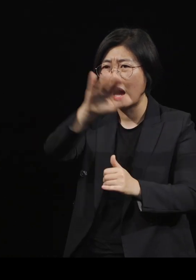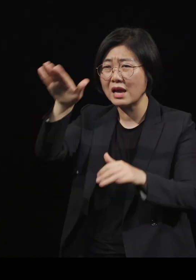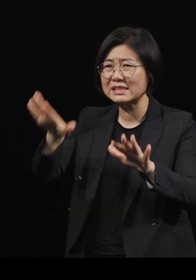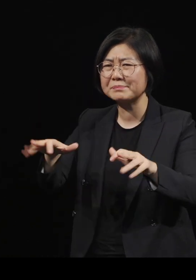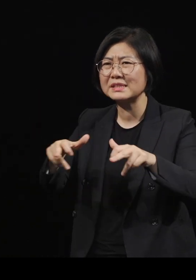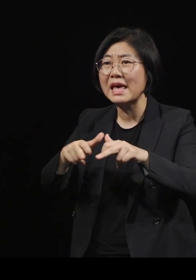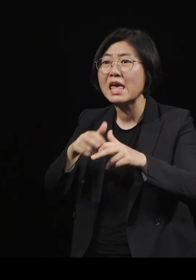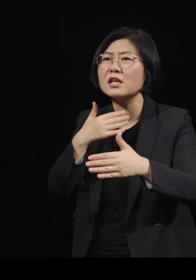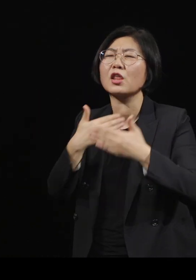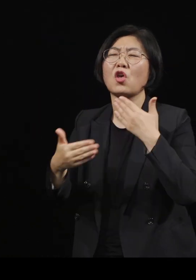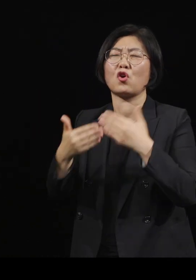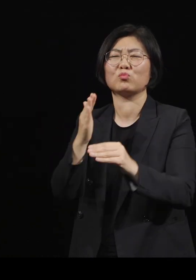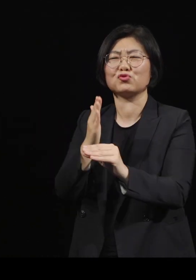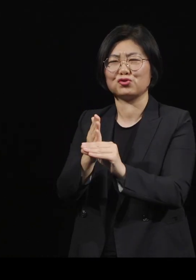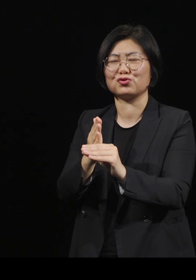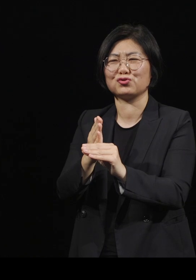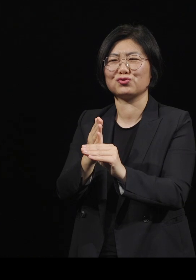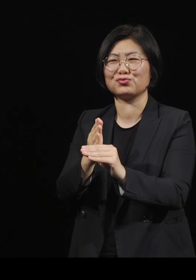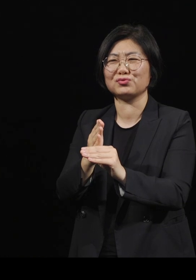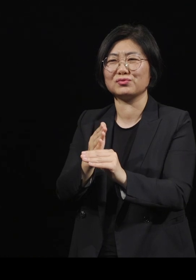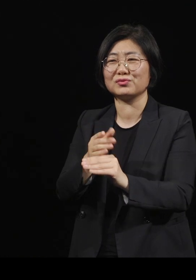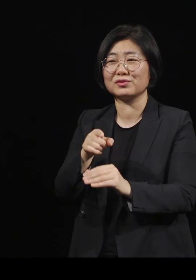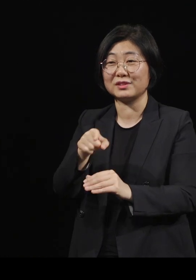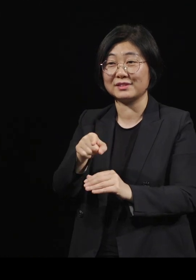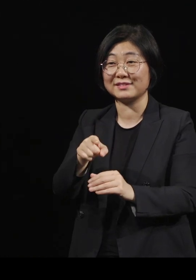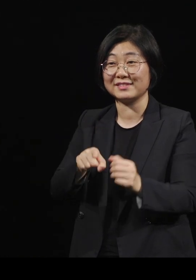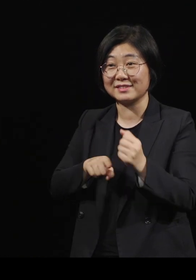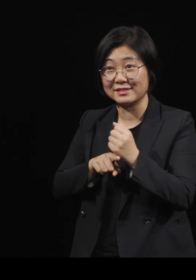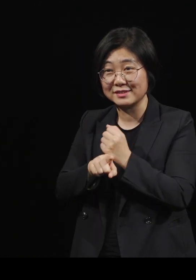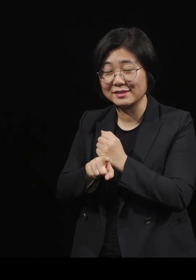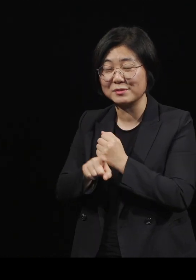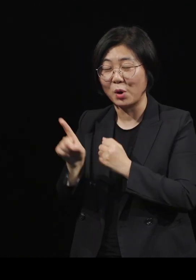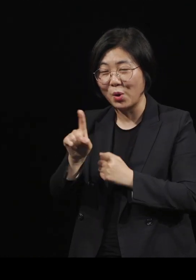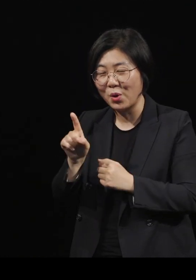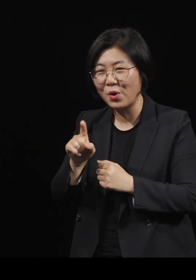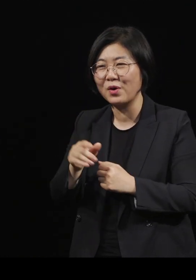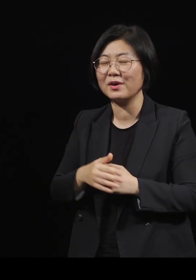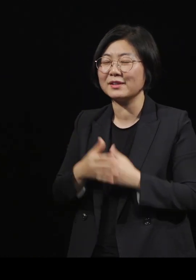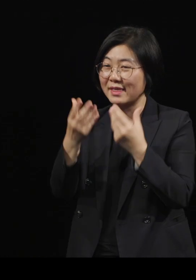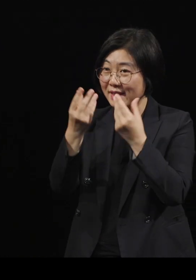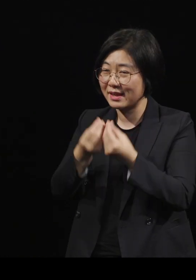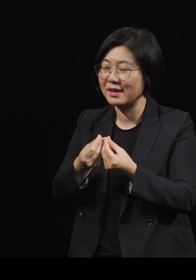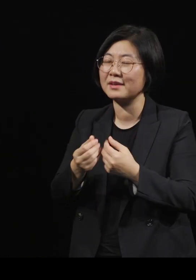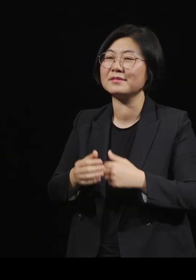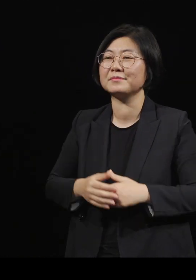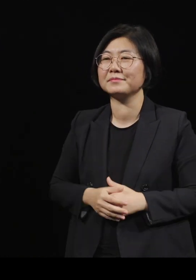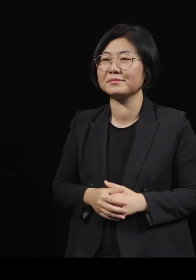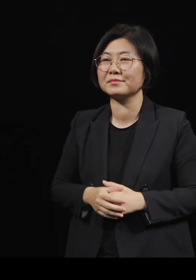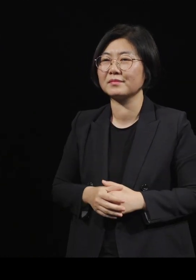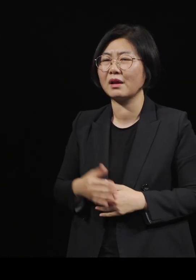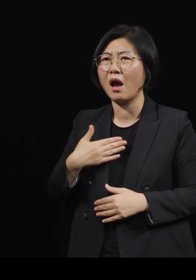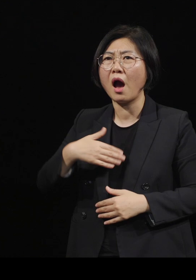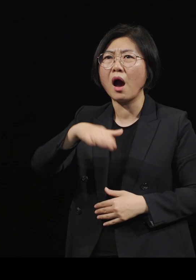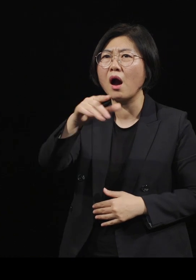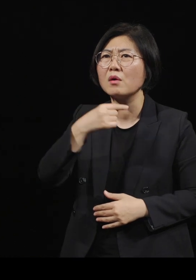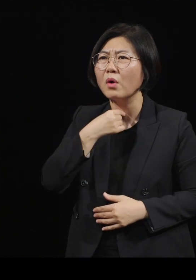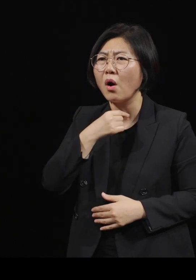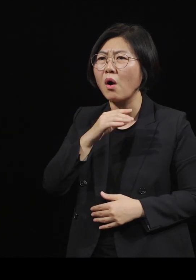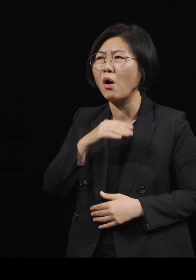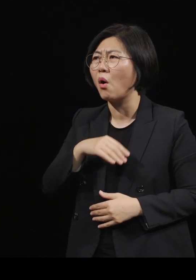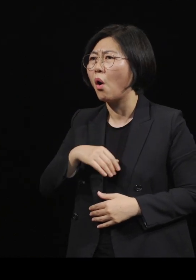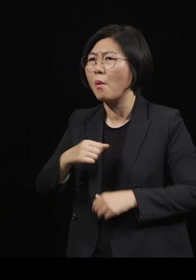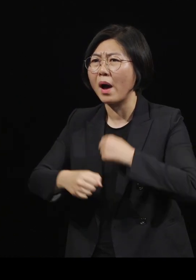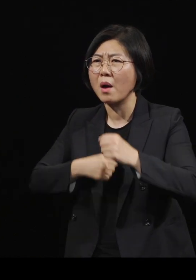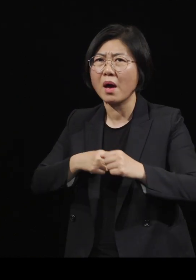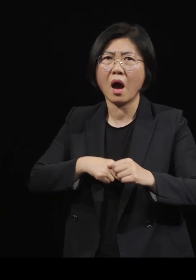모든 국민이 장애를 경험하고 있는 것 같습니다. 예를 들면 내가 가고 싶은 곳을 마음대로